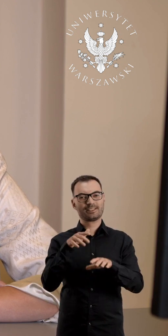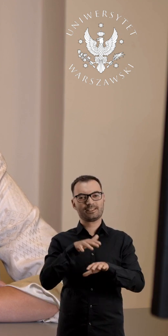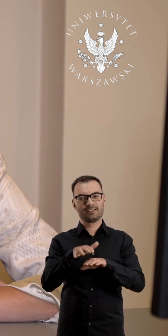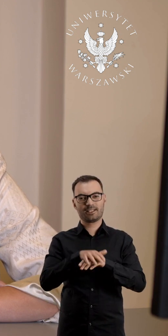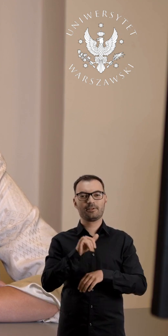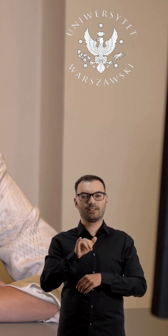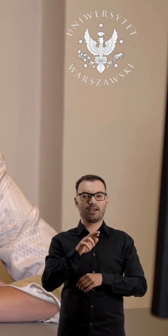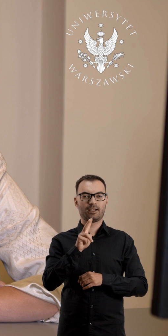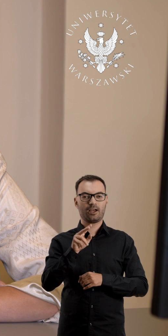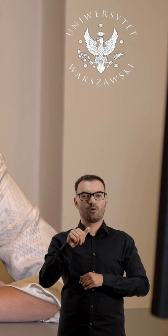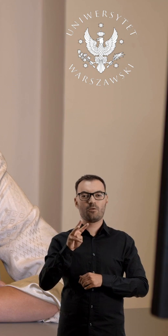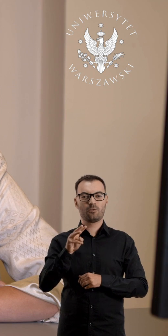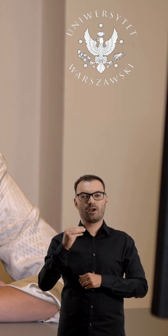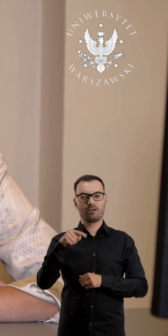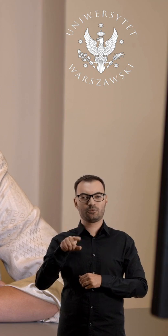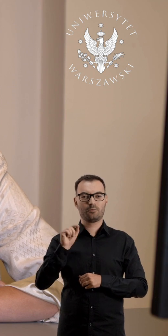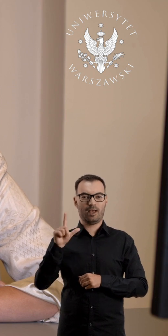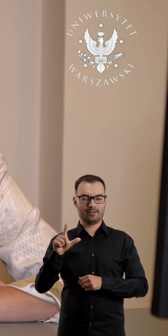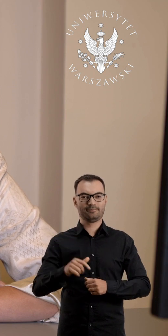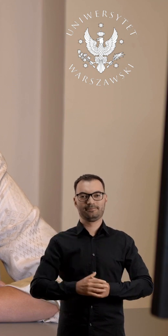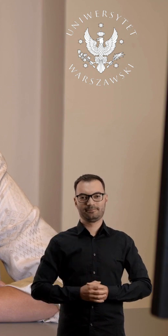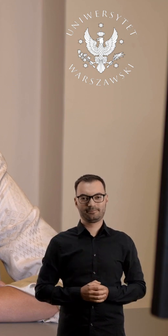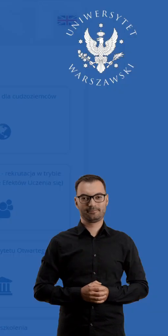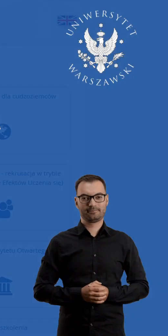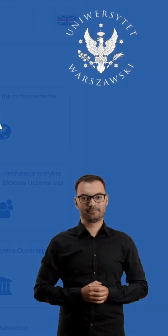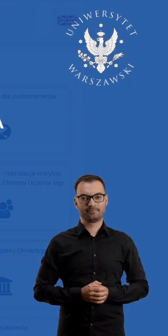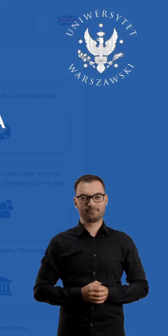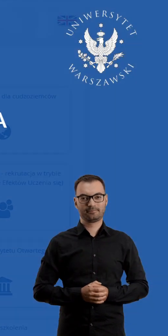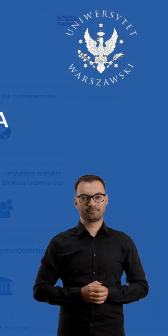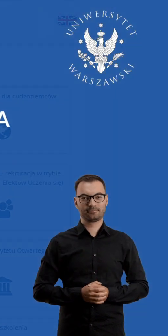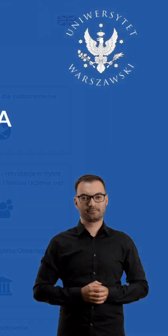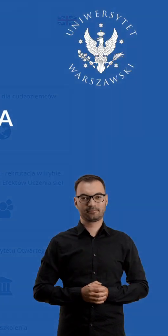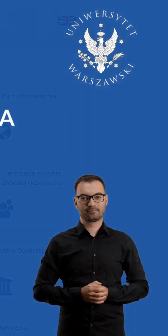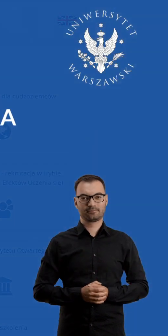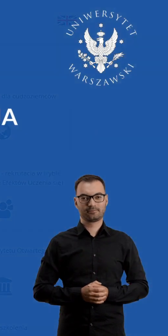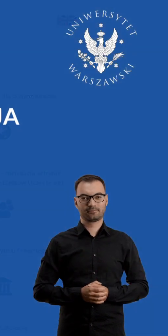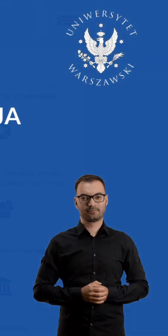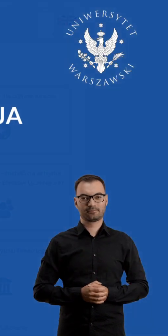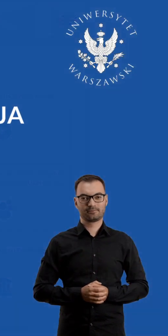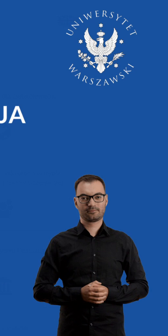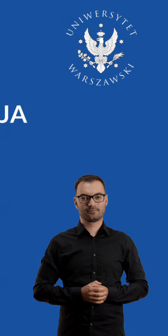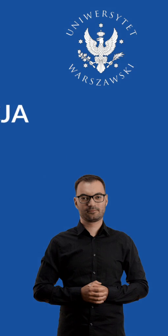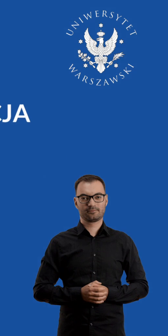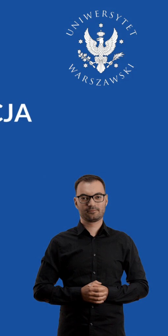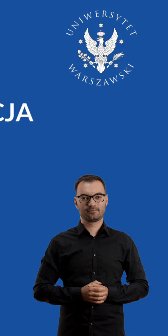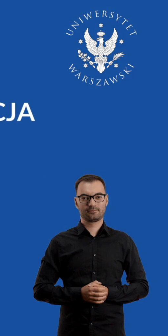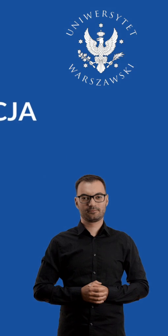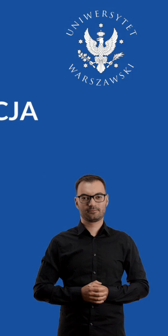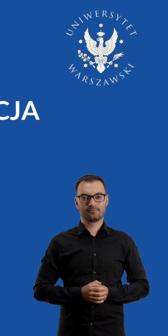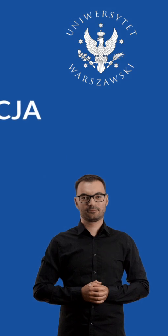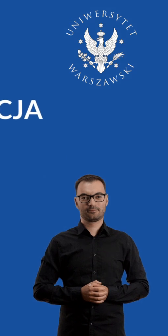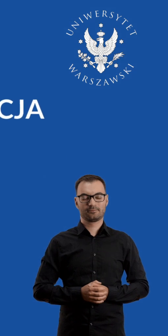systemie IRK.uw.edu.pl na wasz wymarzony kierunek studiów. Napisz: internetowa rekrutacja